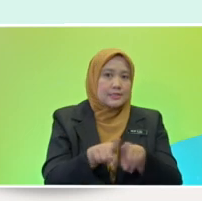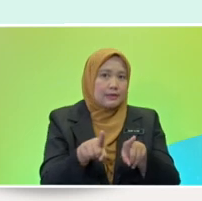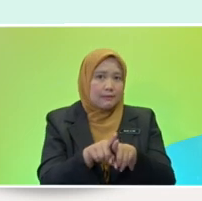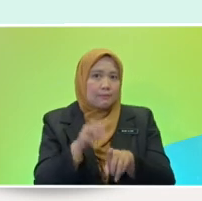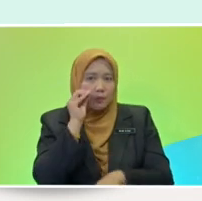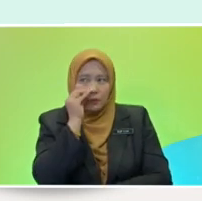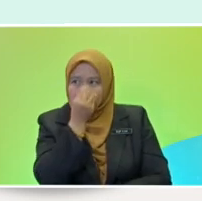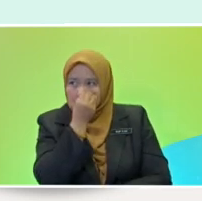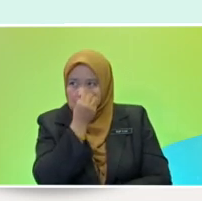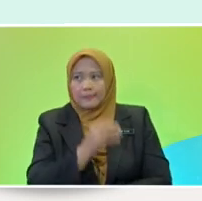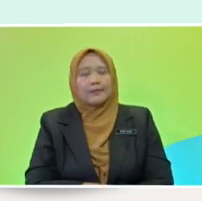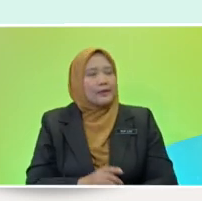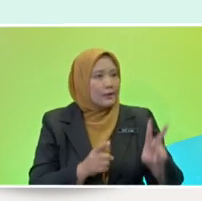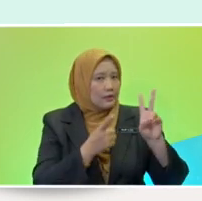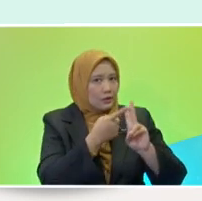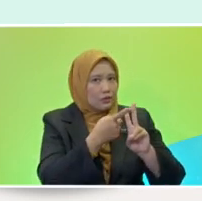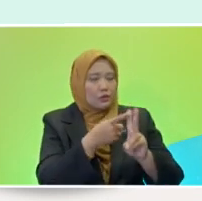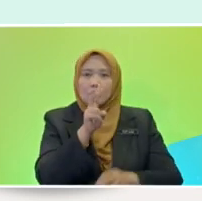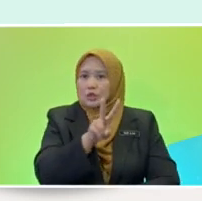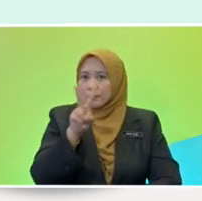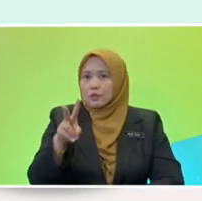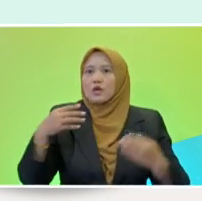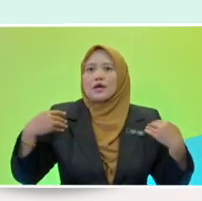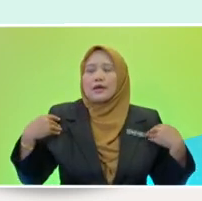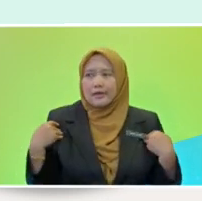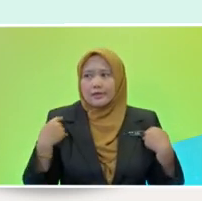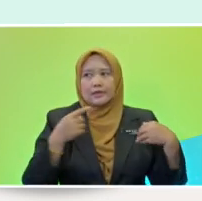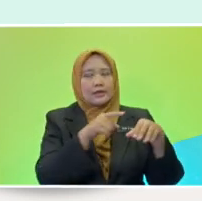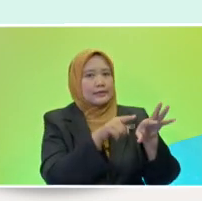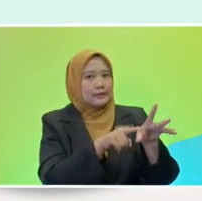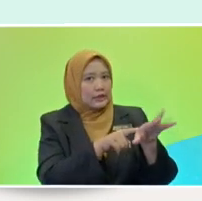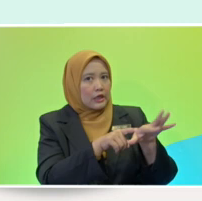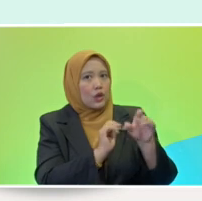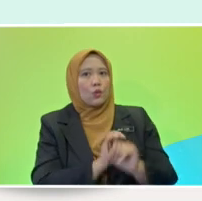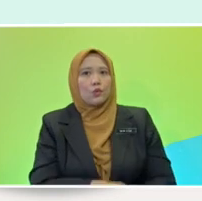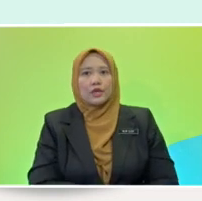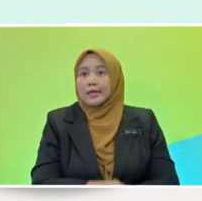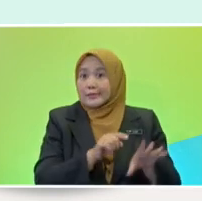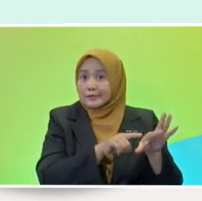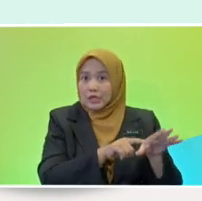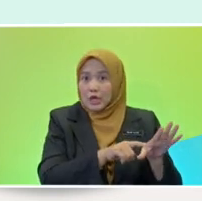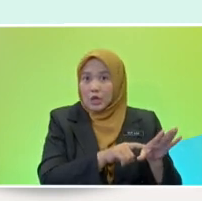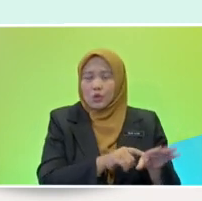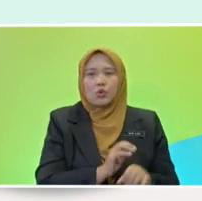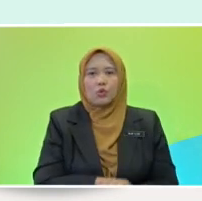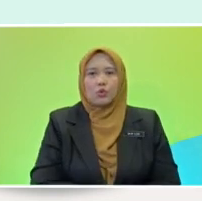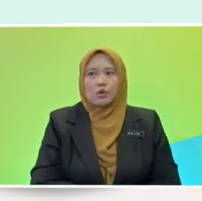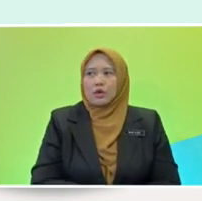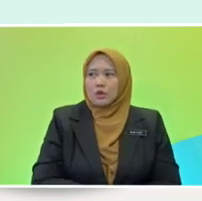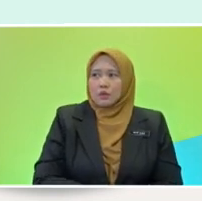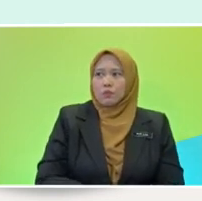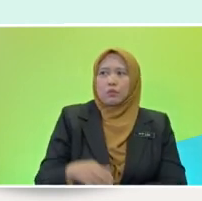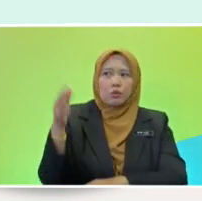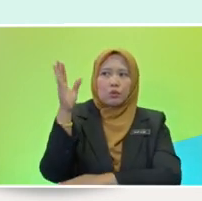pokok bunga raya dan pokok penerus mempunyai daun daun pokok bunga raya dan pokok